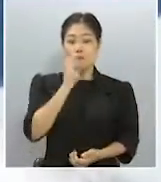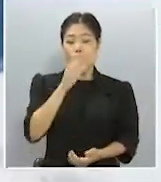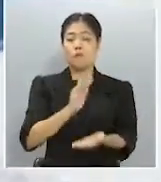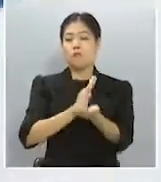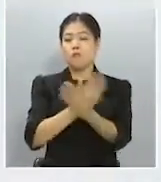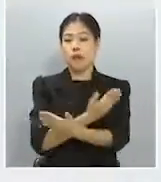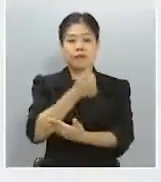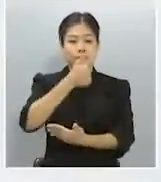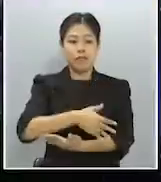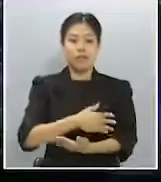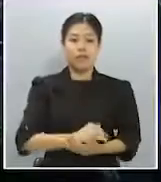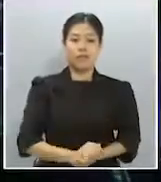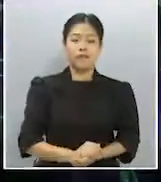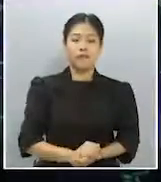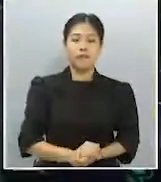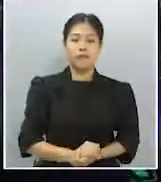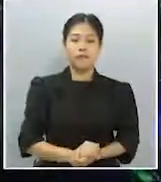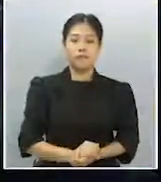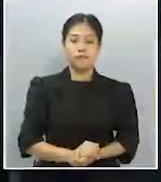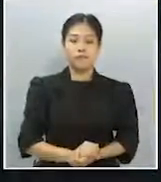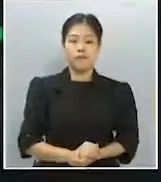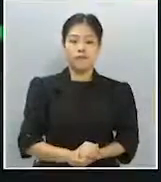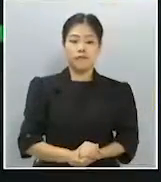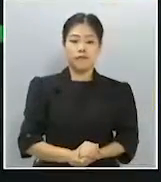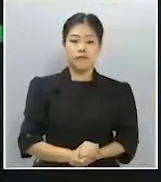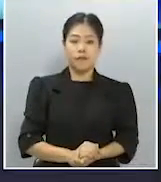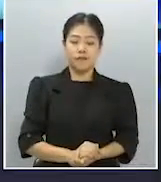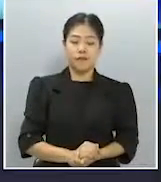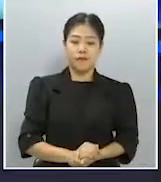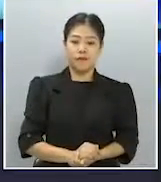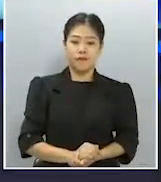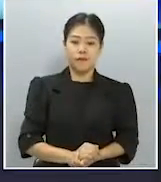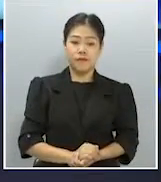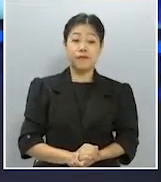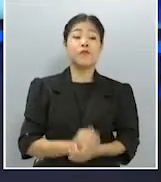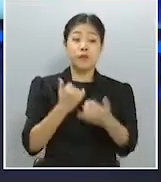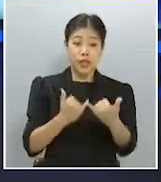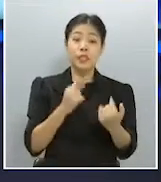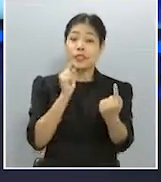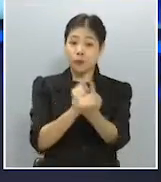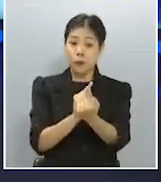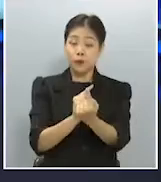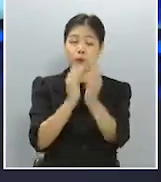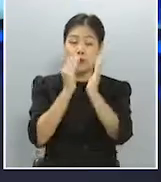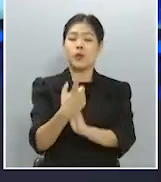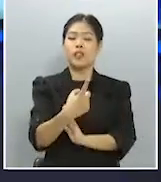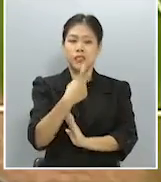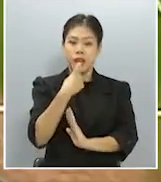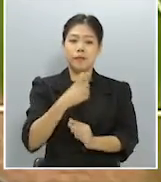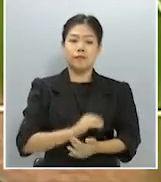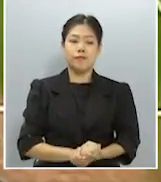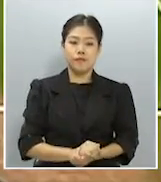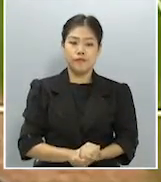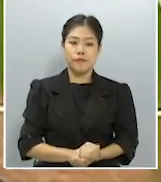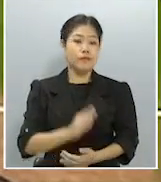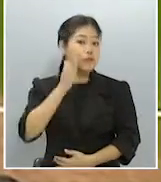ได้เกจิจอแจ้วันนี้แฟนถามมานะครับถามมาว่า